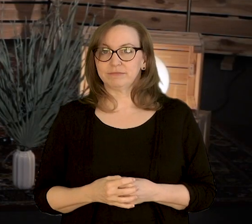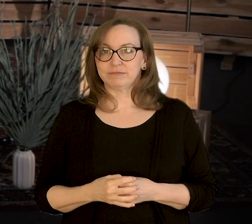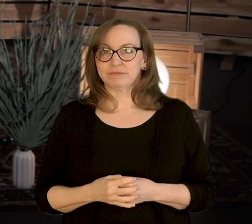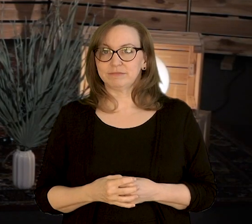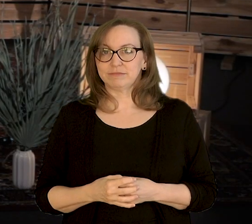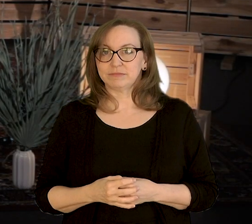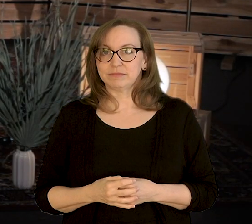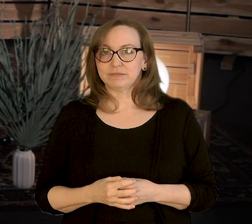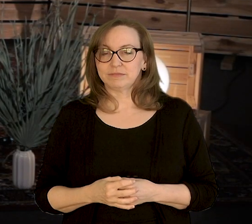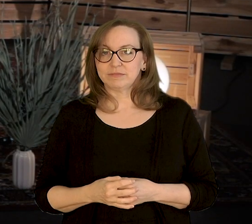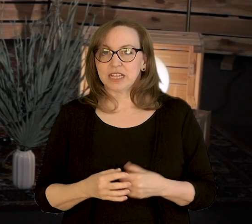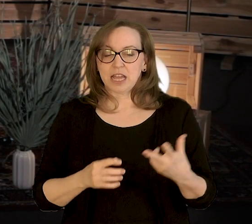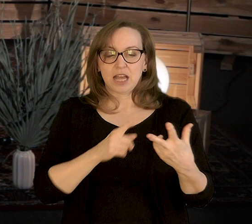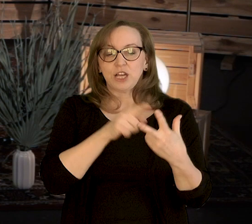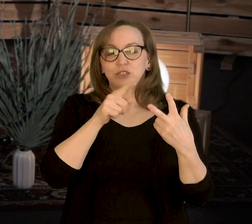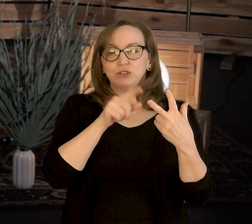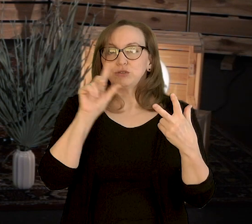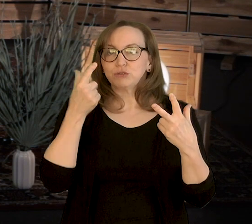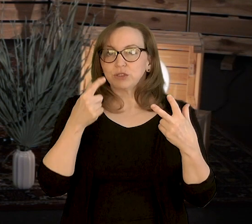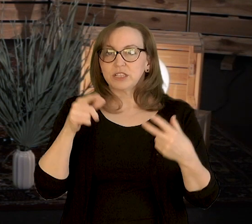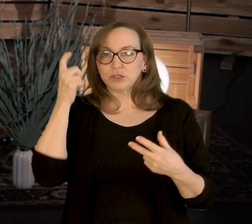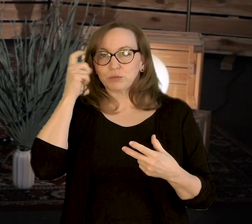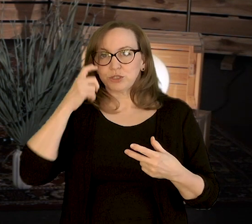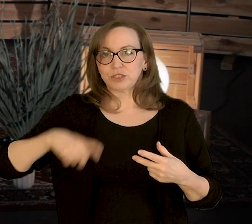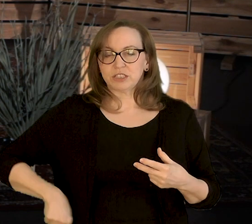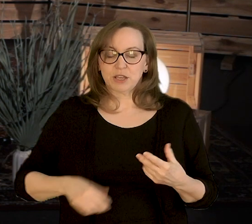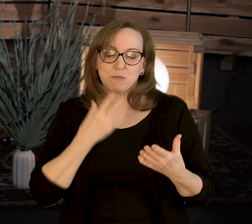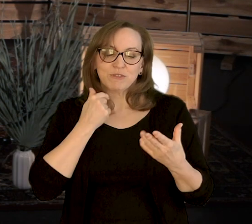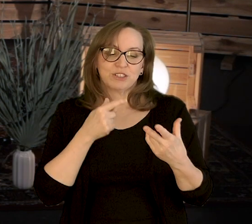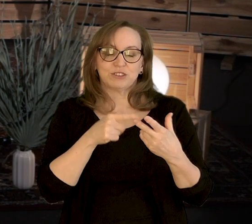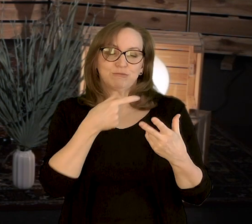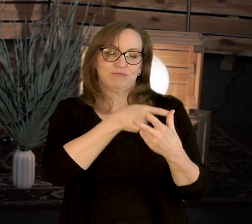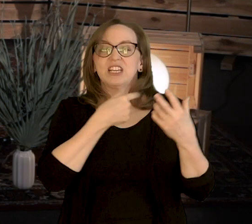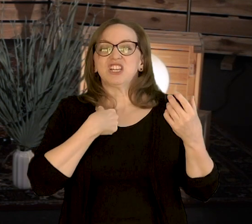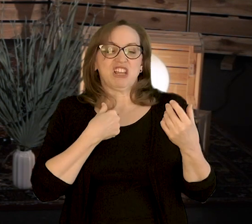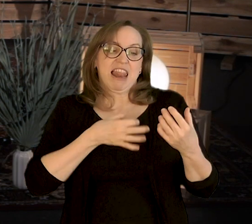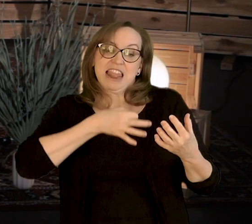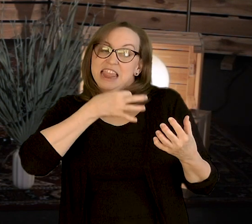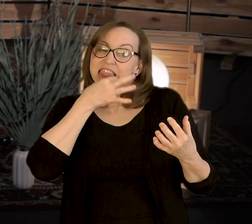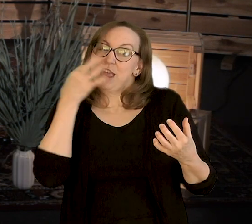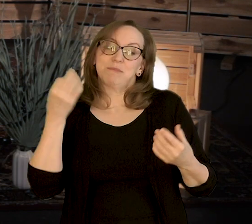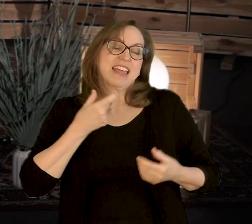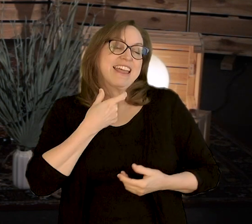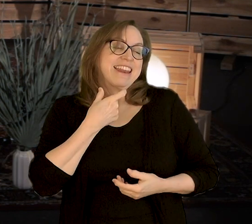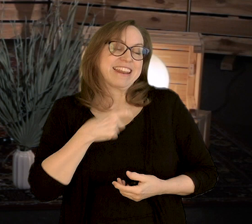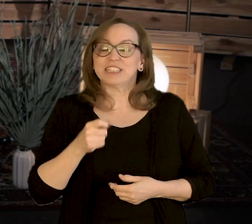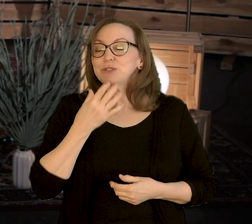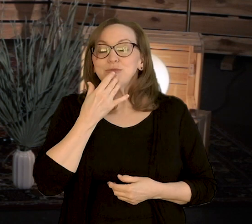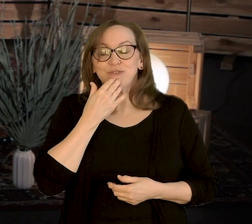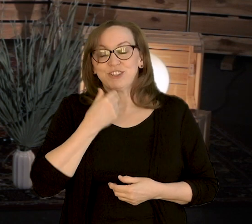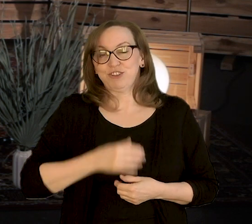Natomiast odzywa się drugi złoczyńca. Daje tamtemu do zrozumienia, że lepiej zrobi, jak nie będzie nic